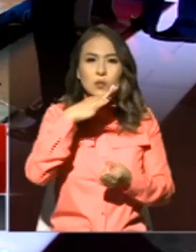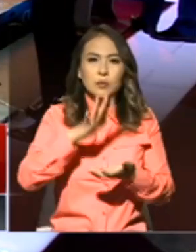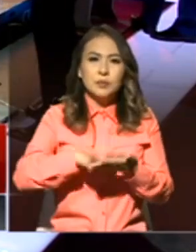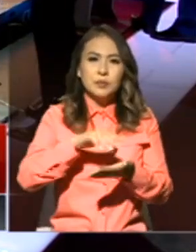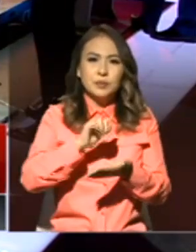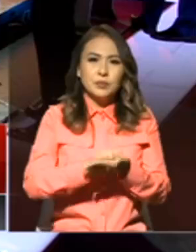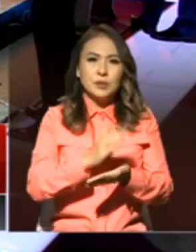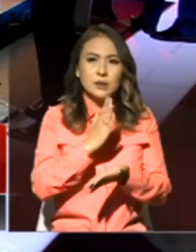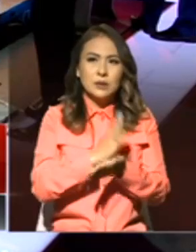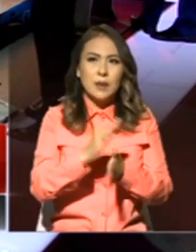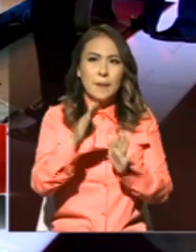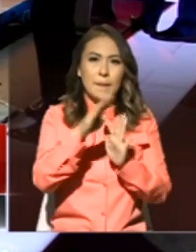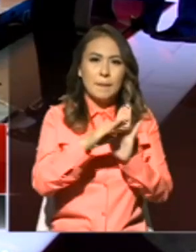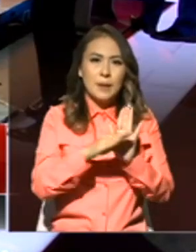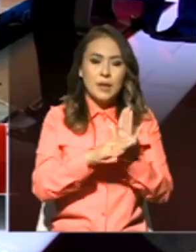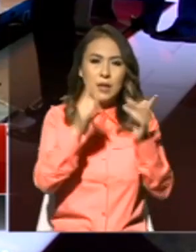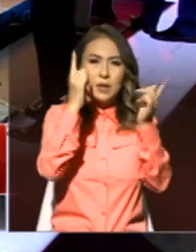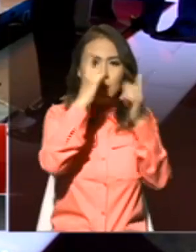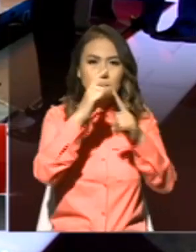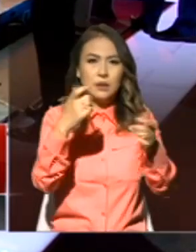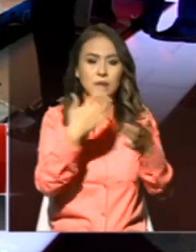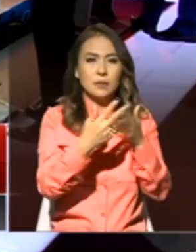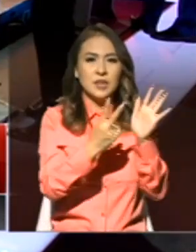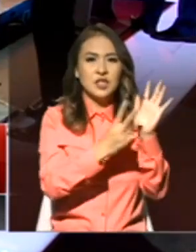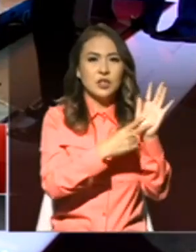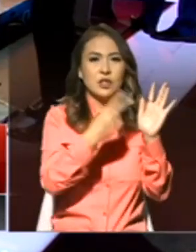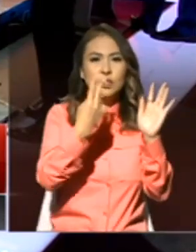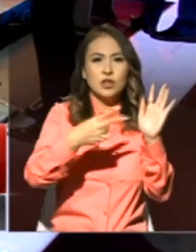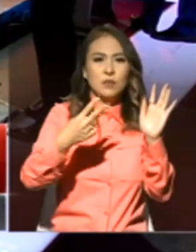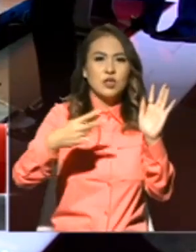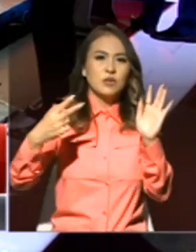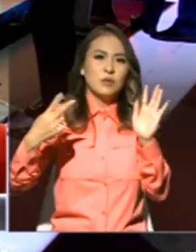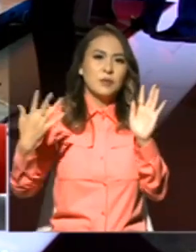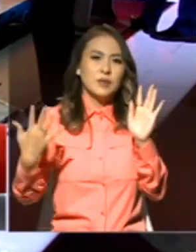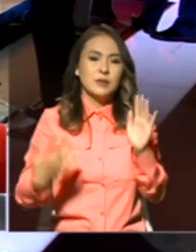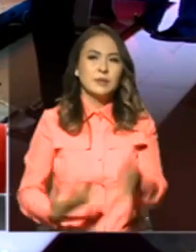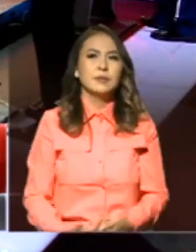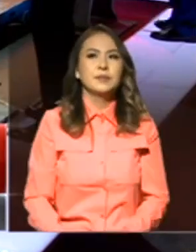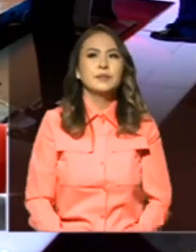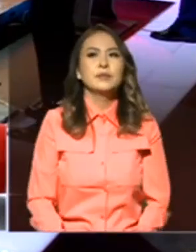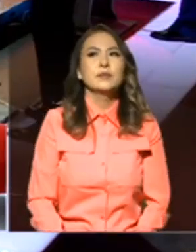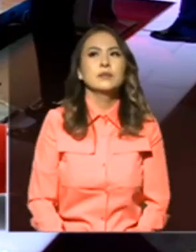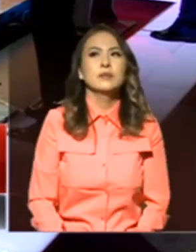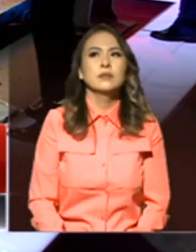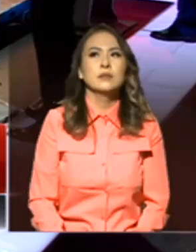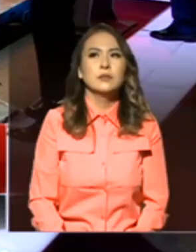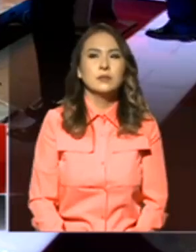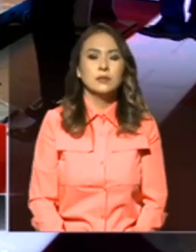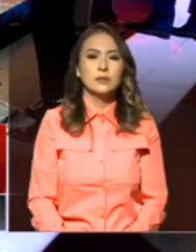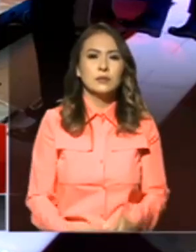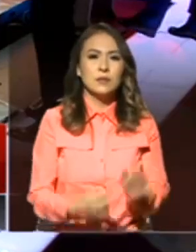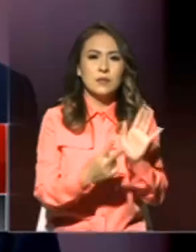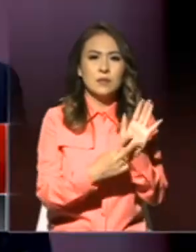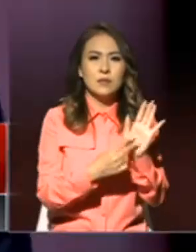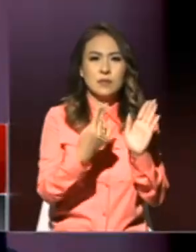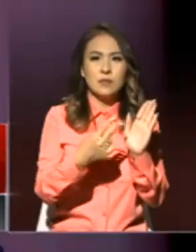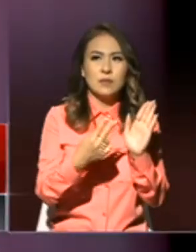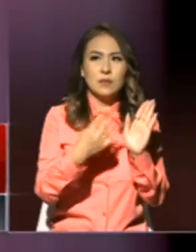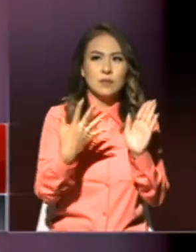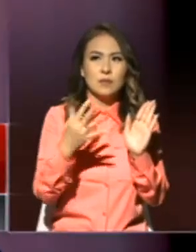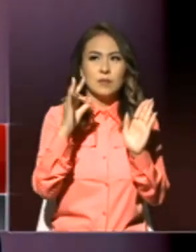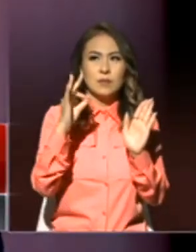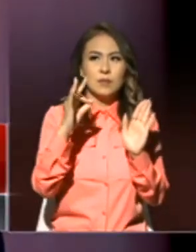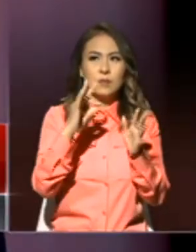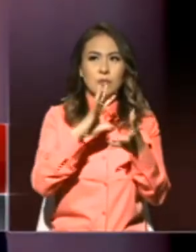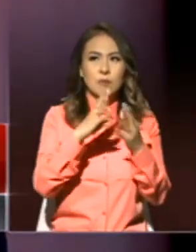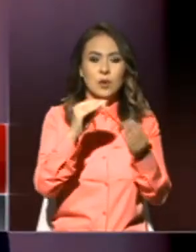кесірінен. Бағдарлама айтылды 7-20-25 деп. Олар не істейді? 7-20-25 бағдарламасы енді айып етпеңіздер. Отбасы